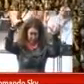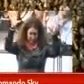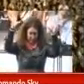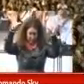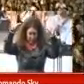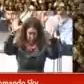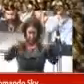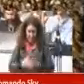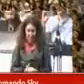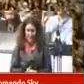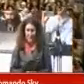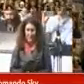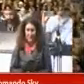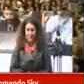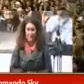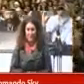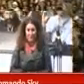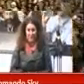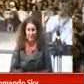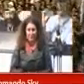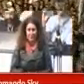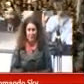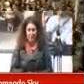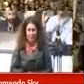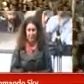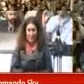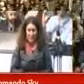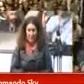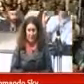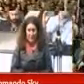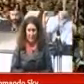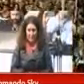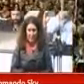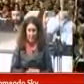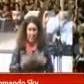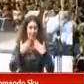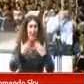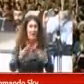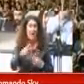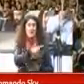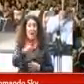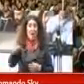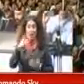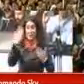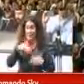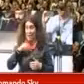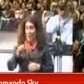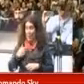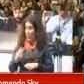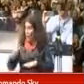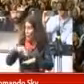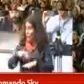Cortesemente, un medico perché di fronte alla regia, grazie. Grazie a loro che stasera riesco ad essere qui sul palco. E, al di là